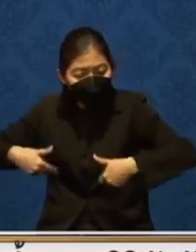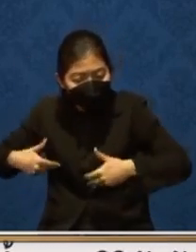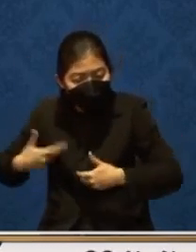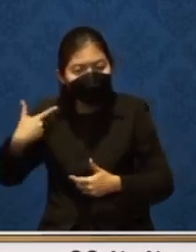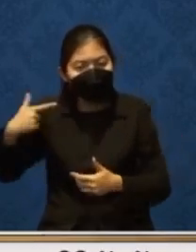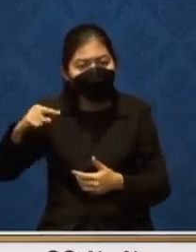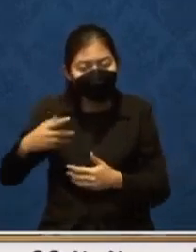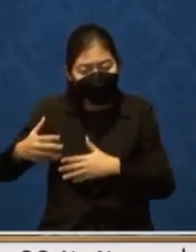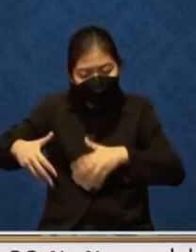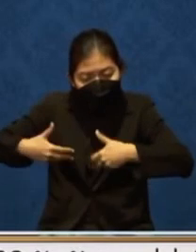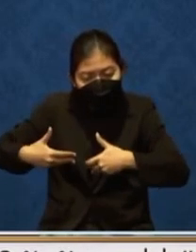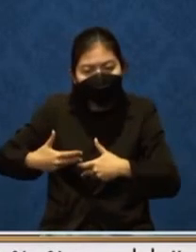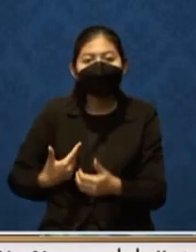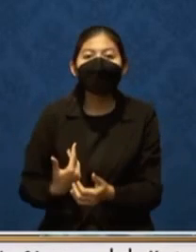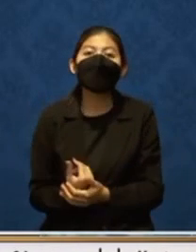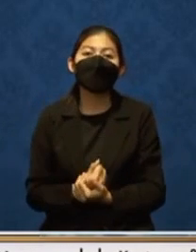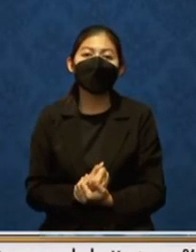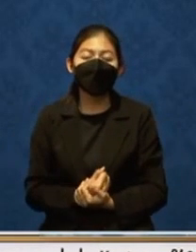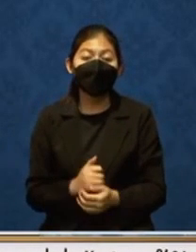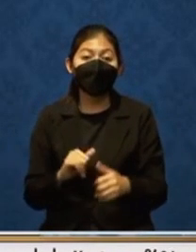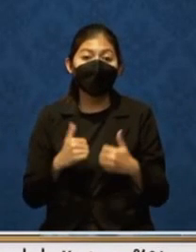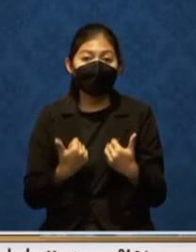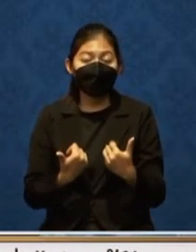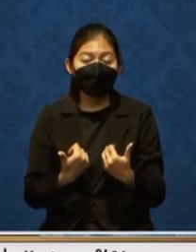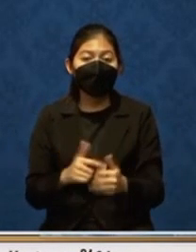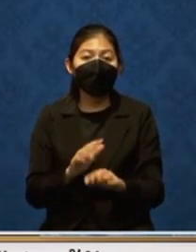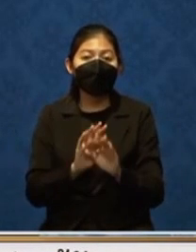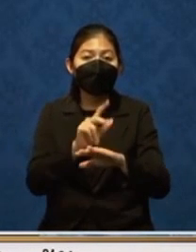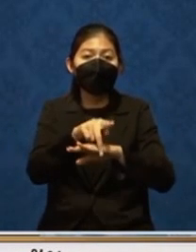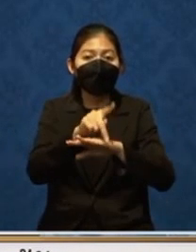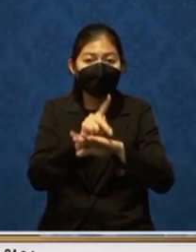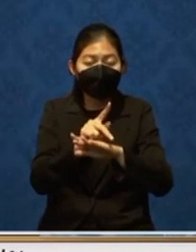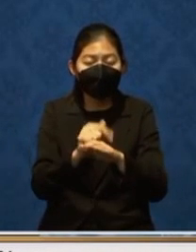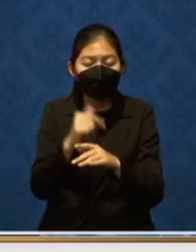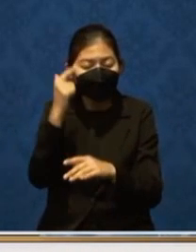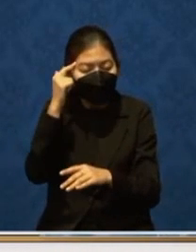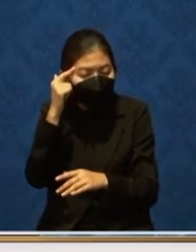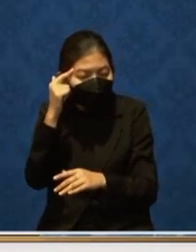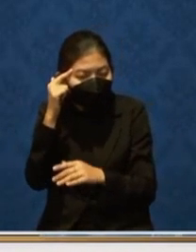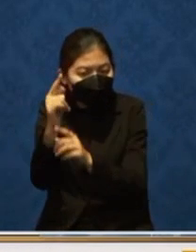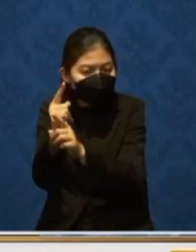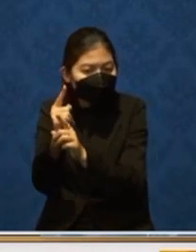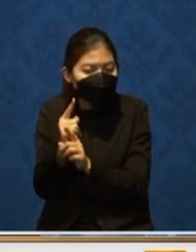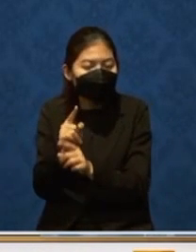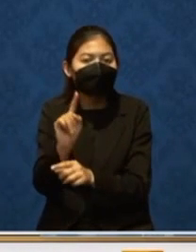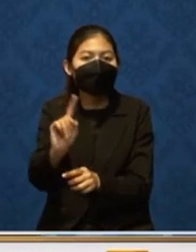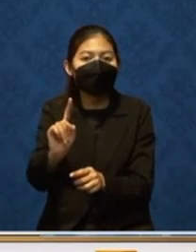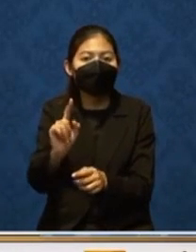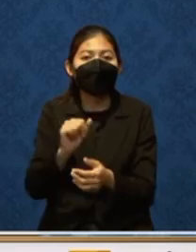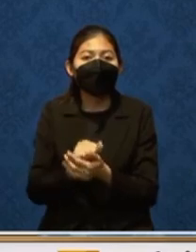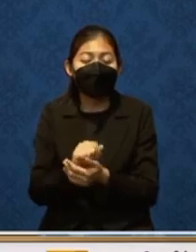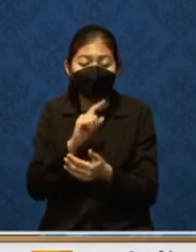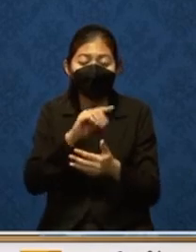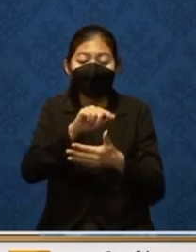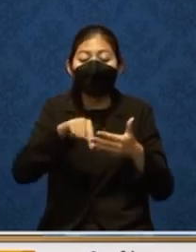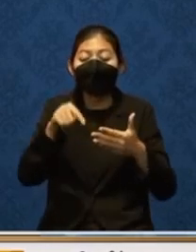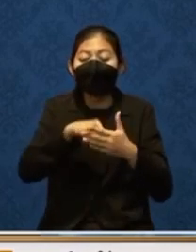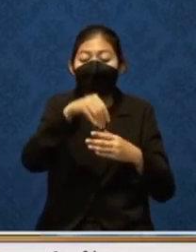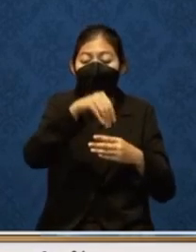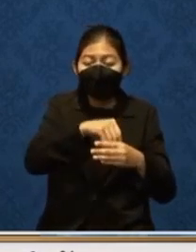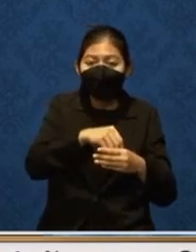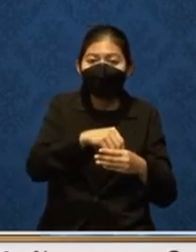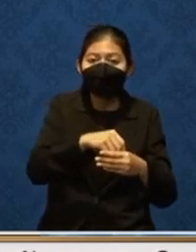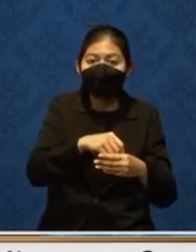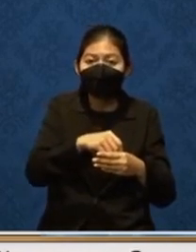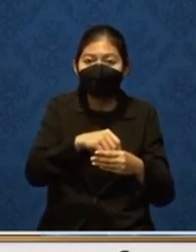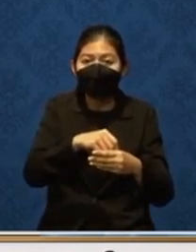ทปทานครับ วันนี้ผมk อย่ากใหท่านประทานลองจต insulationกแบบนี้ครัว่าถ้าการเลอกตั้งกำลจะเกิดขึใไม่ช